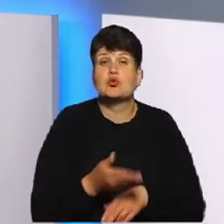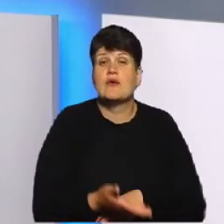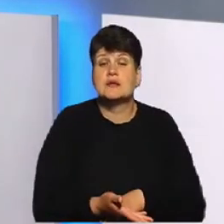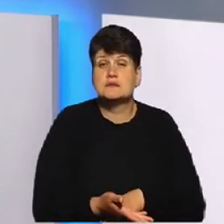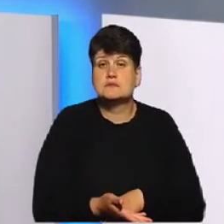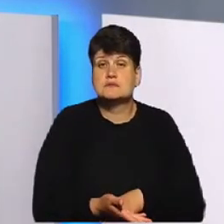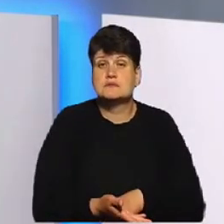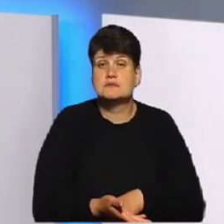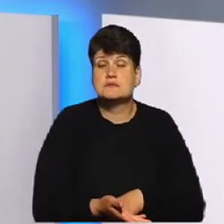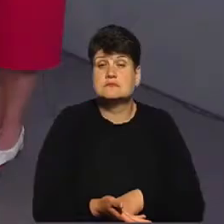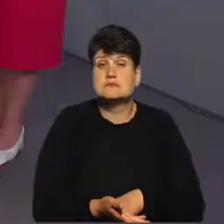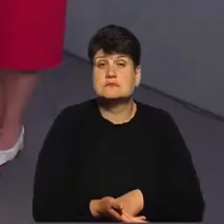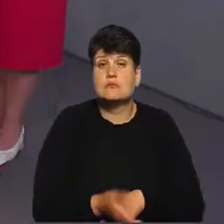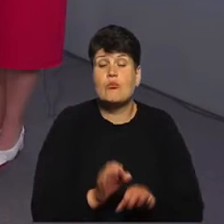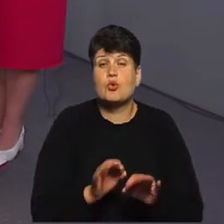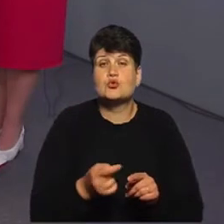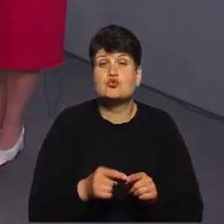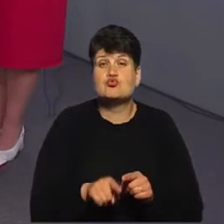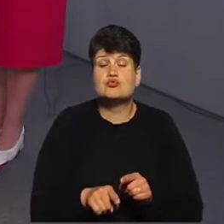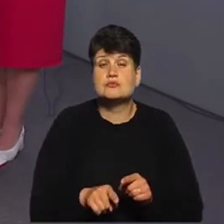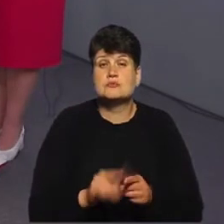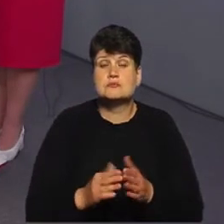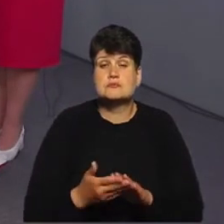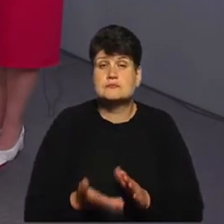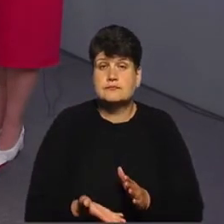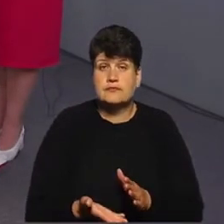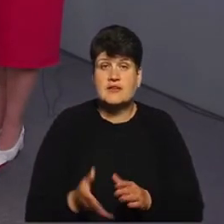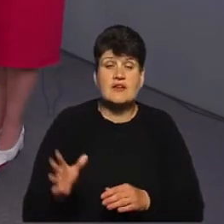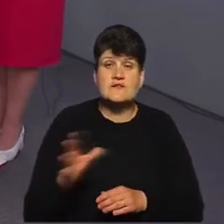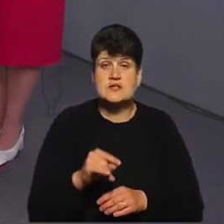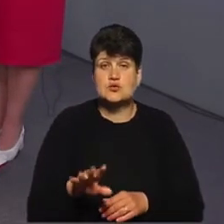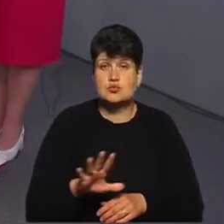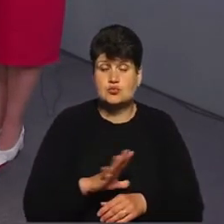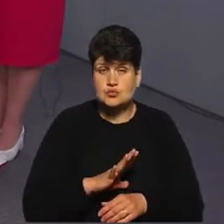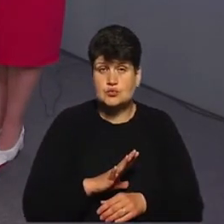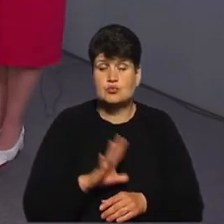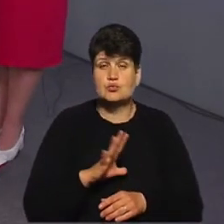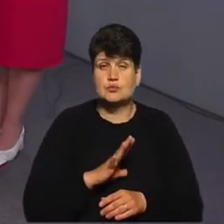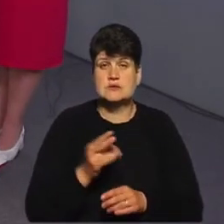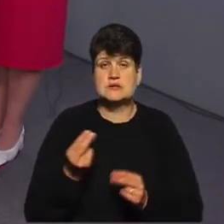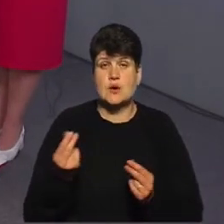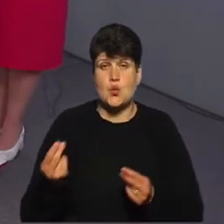цю сумну і почати. В тому, що все, що відбувалося, відбувалося за кошти ДФРРовські,